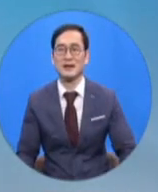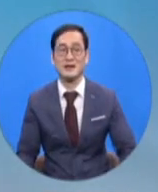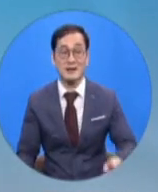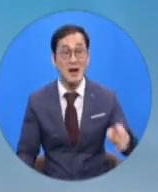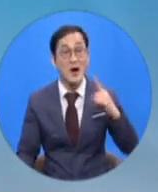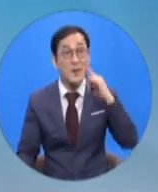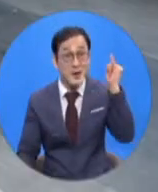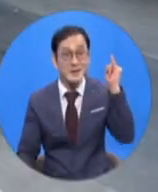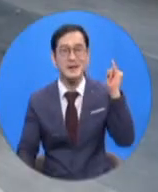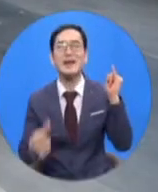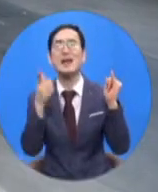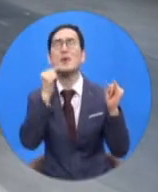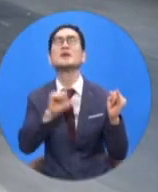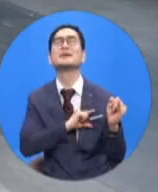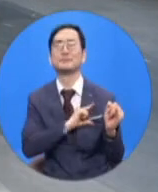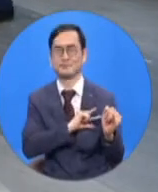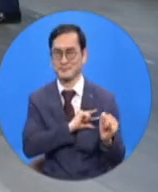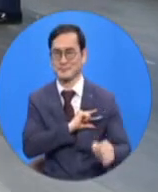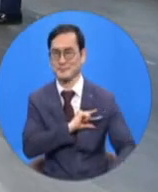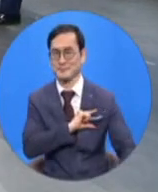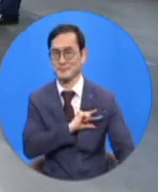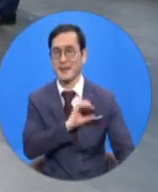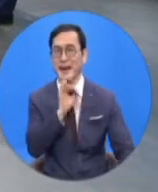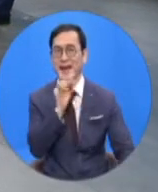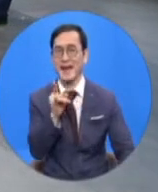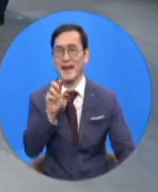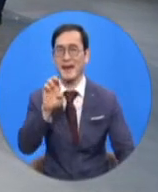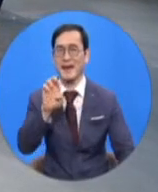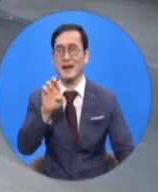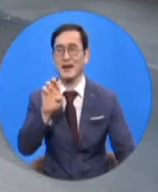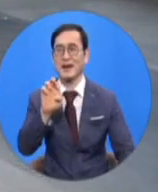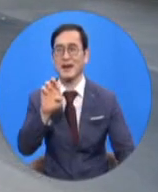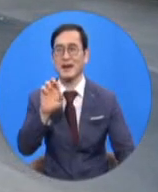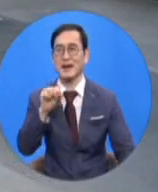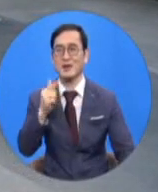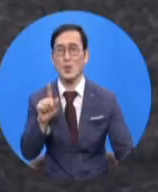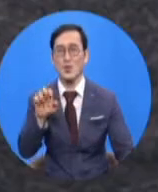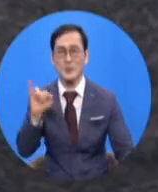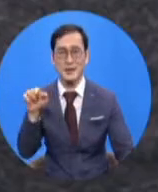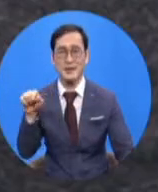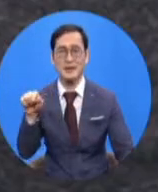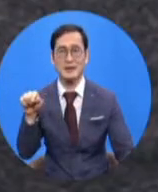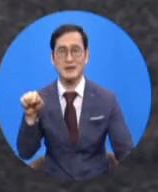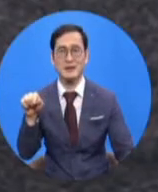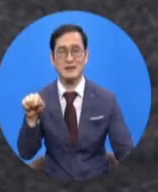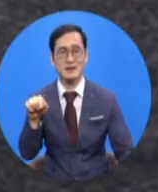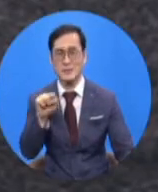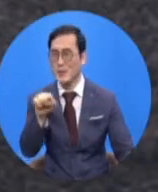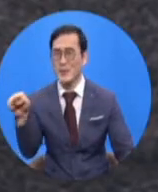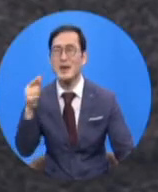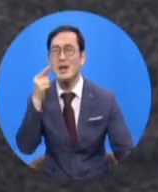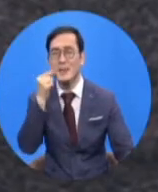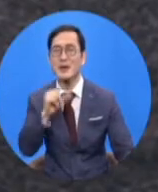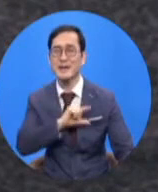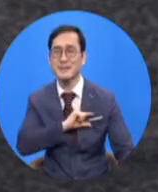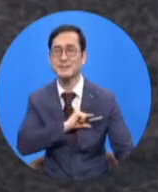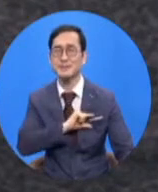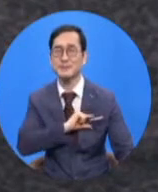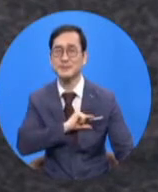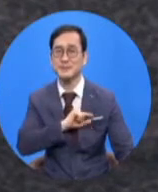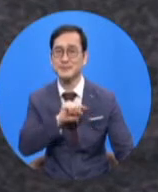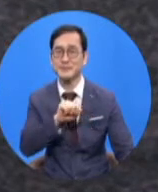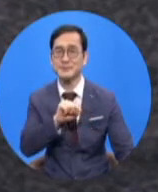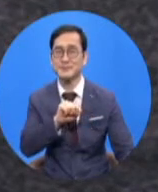것이겠죠 그렇습니다 지금 뭐 에모토 심하지 c 라고 지칭 된 분은 그 김원홍 회장의 어머니 저널 썬 여사